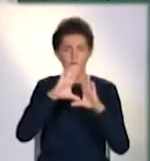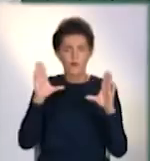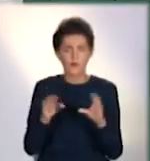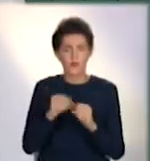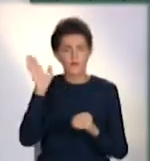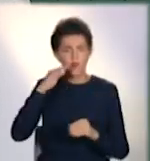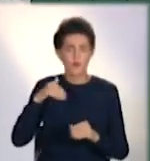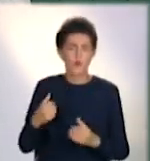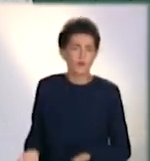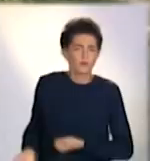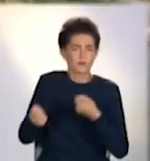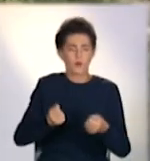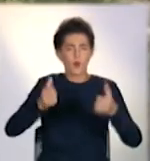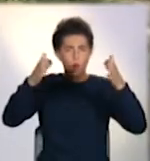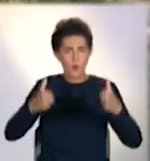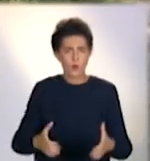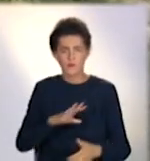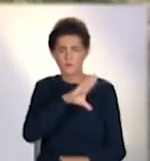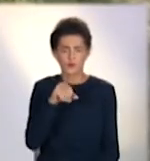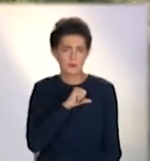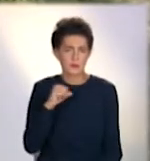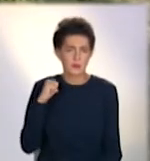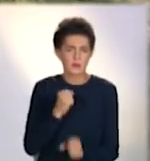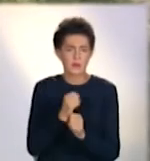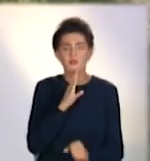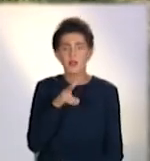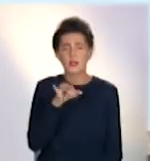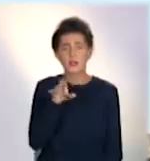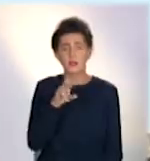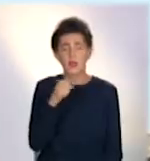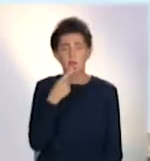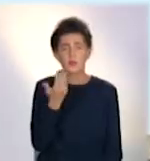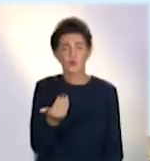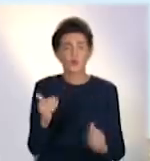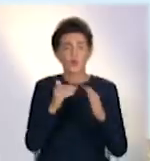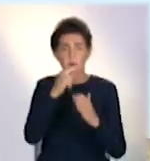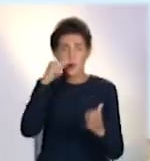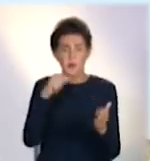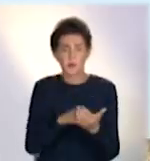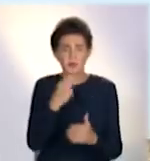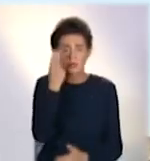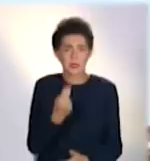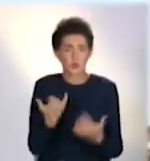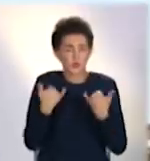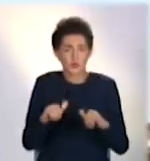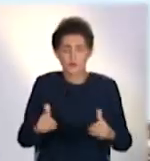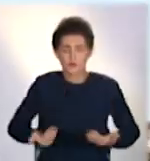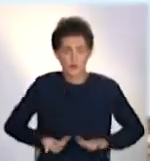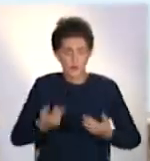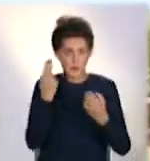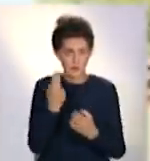вручную, відрами все тушили. Пані Лідія живе неподалік, говорить, її оселя дивом уціліла. Благодаря тому, що